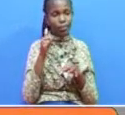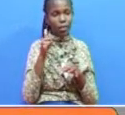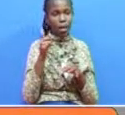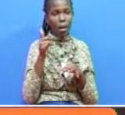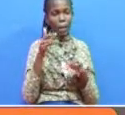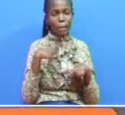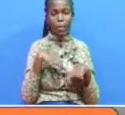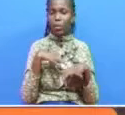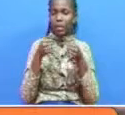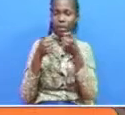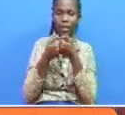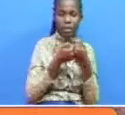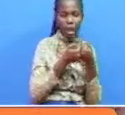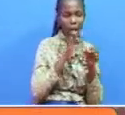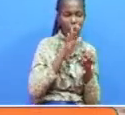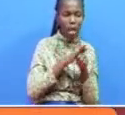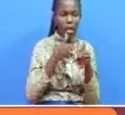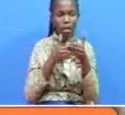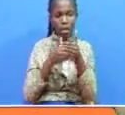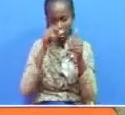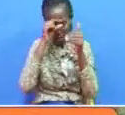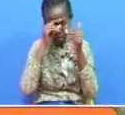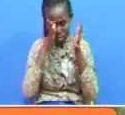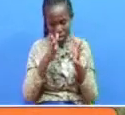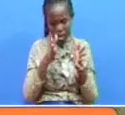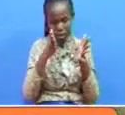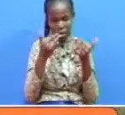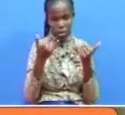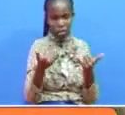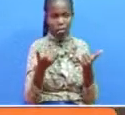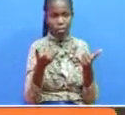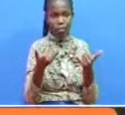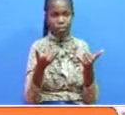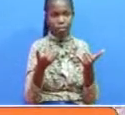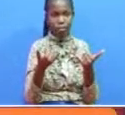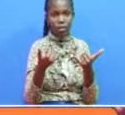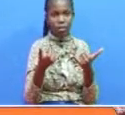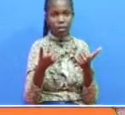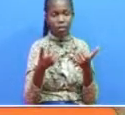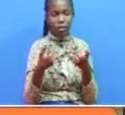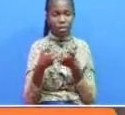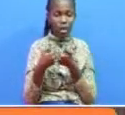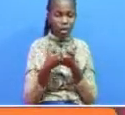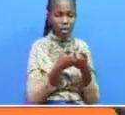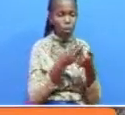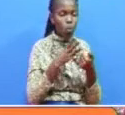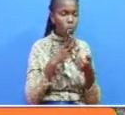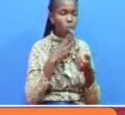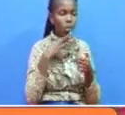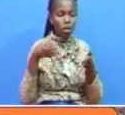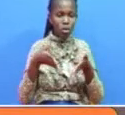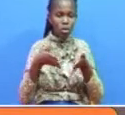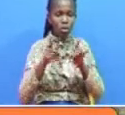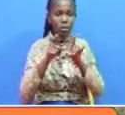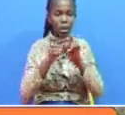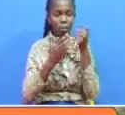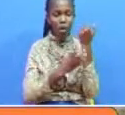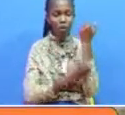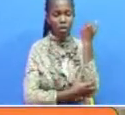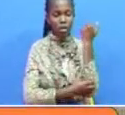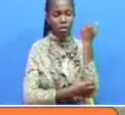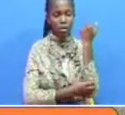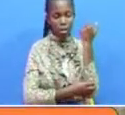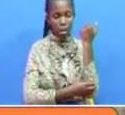yetu dhinani munene ndhini wa utungu wa governor ula wivo. Mawithinani maukosa kigu, malelu na ucha kuende ya